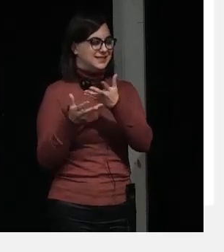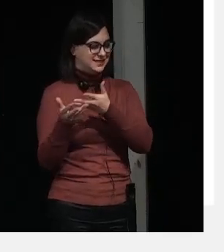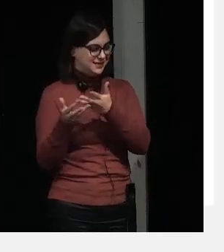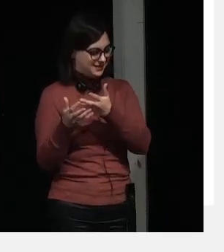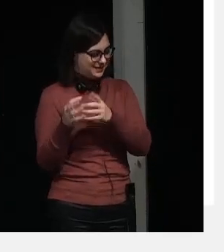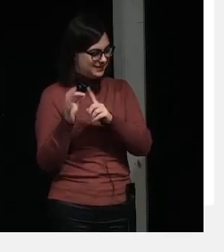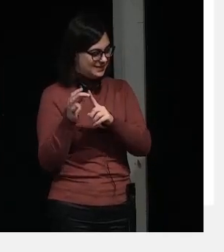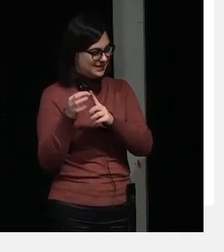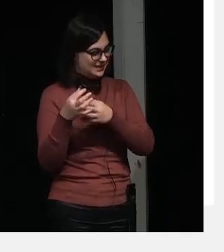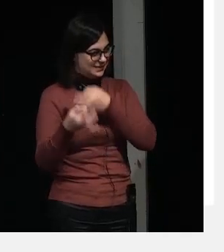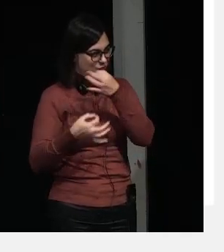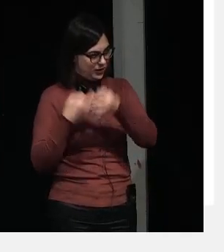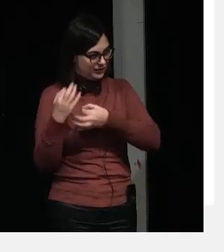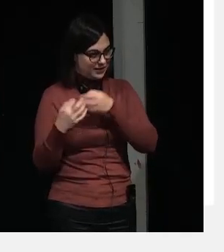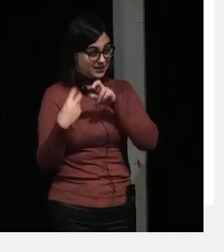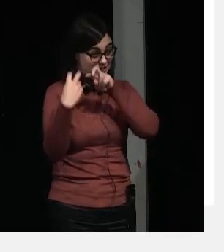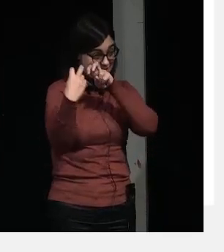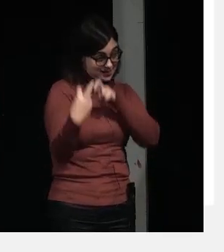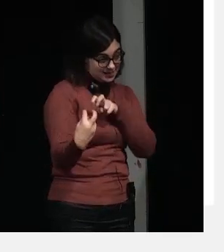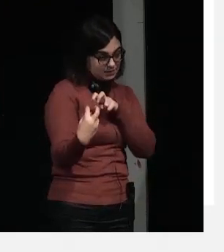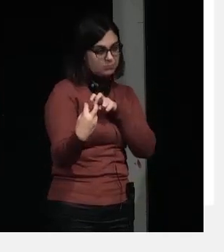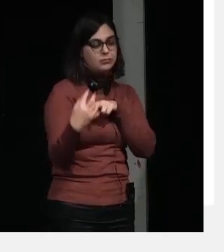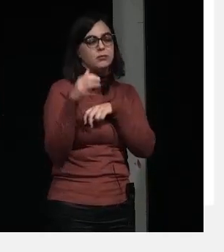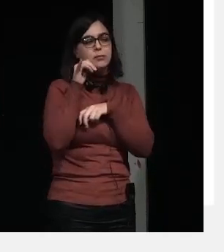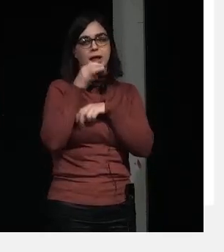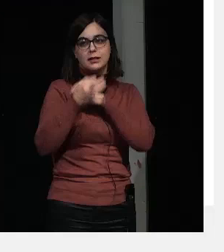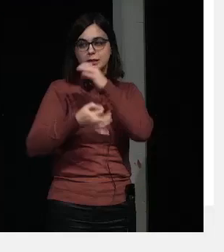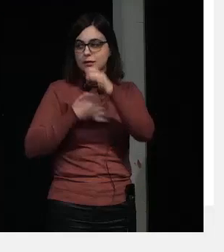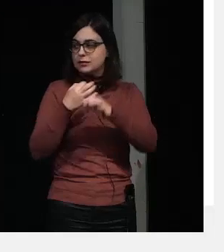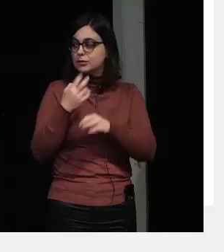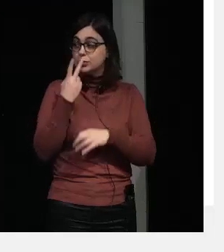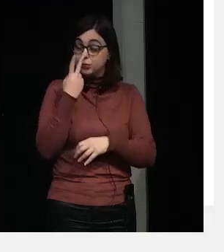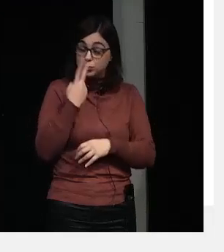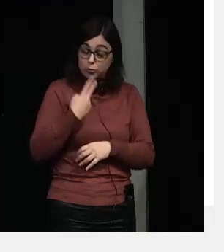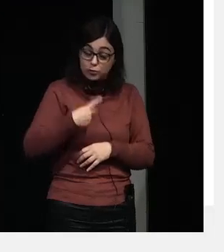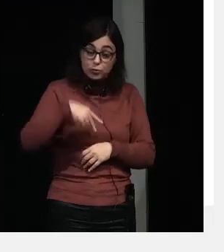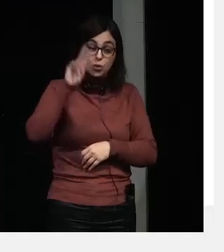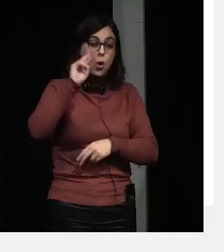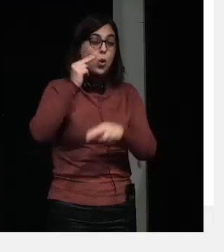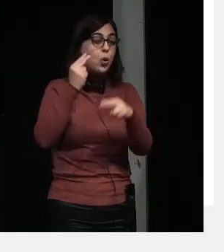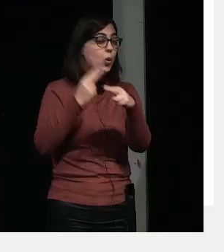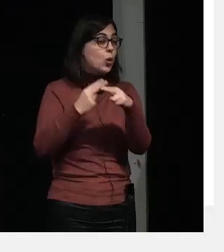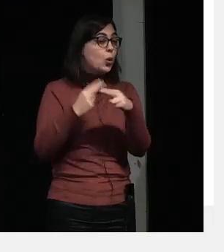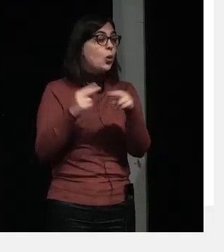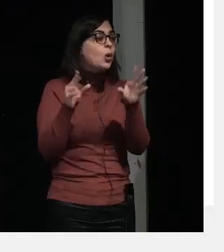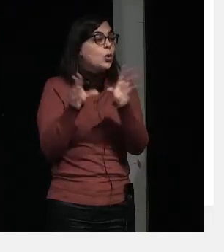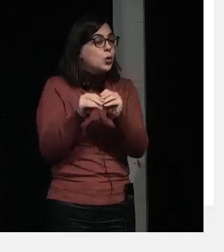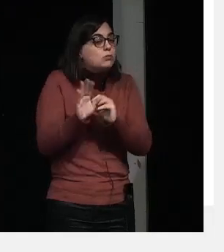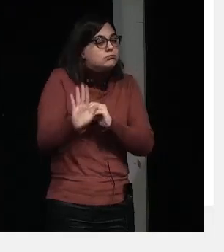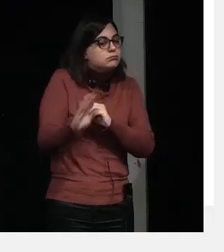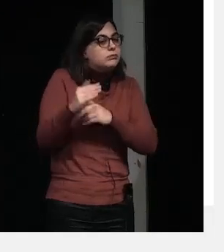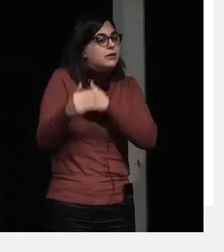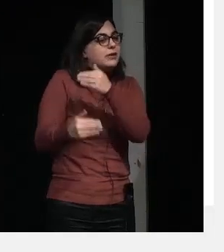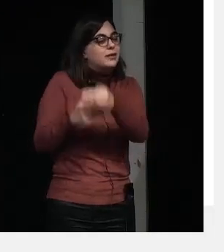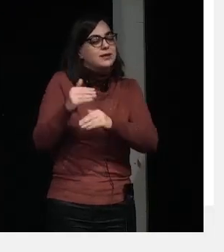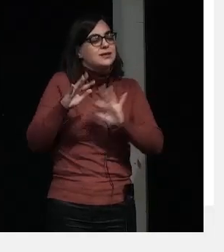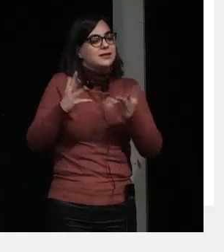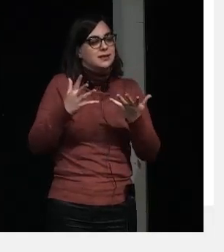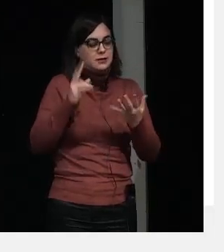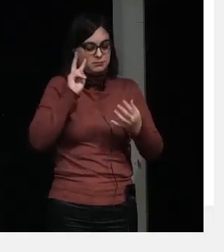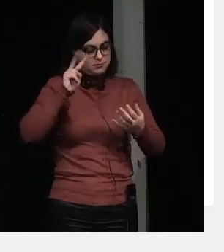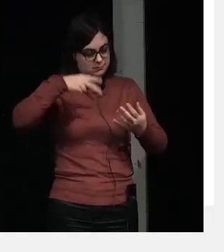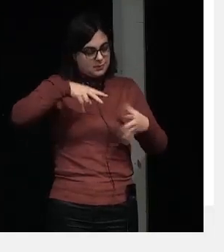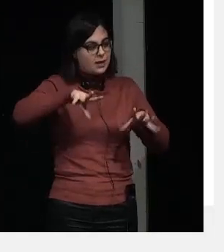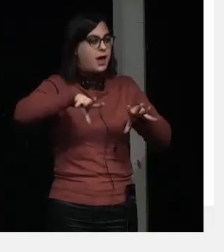ότι το πιο σημαντικό σε όλη αυτή τη διαδικασία είναι η αποδοχή.